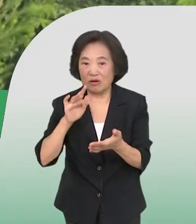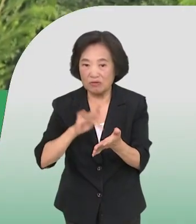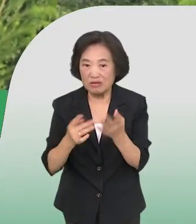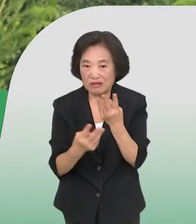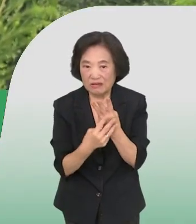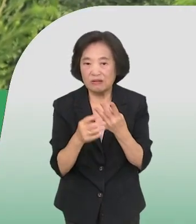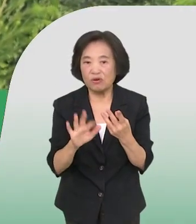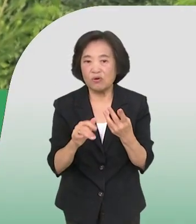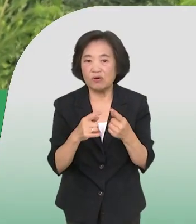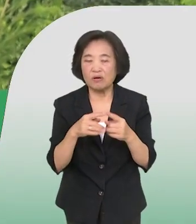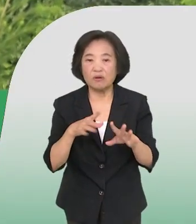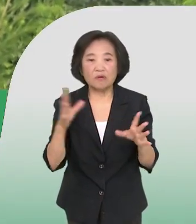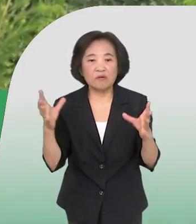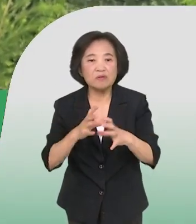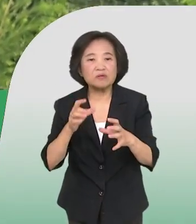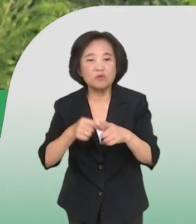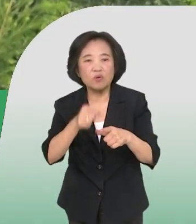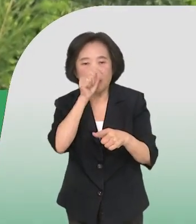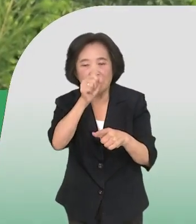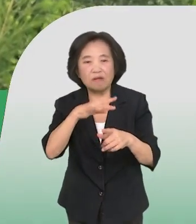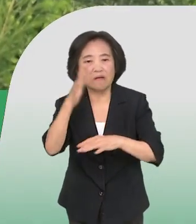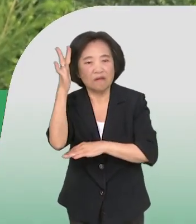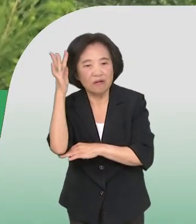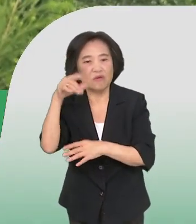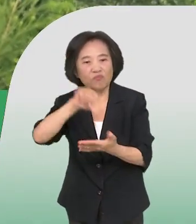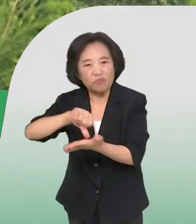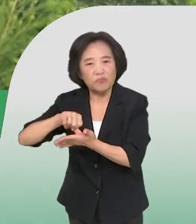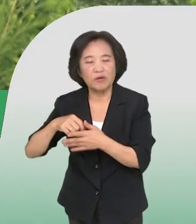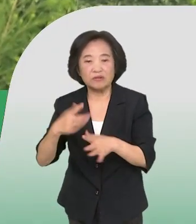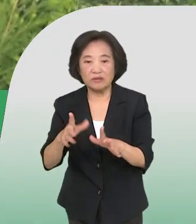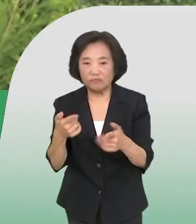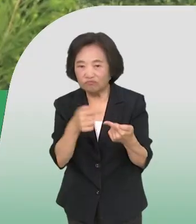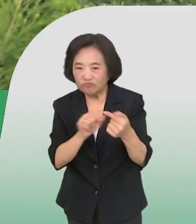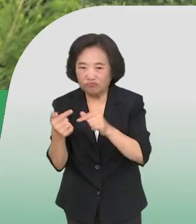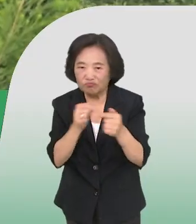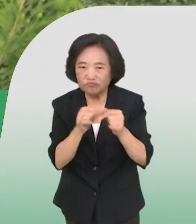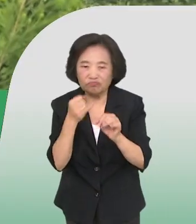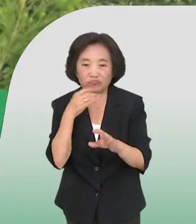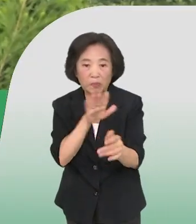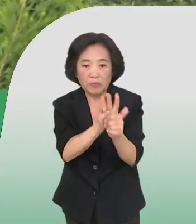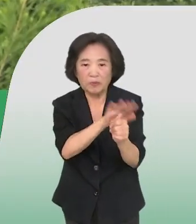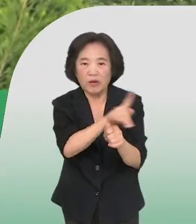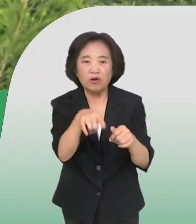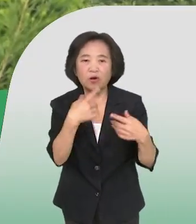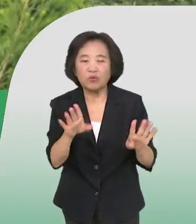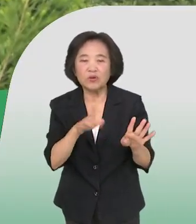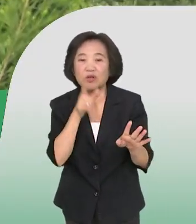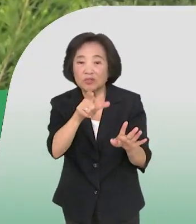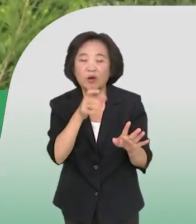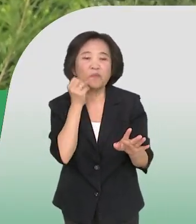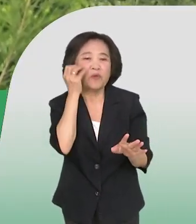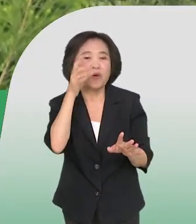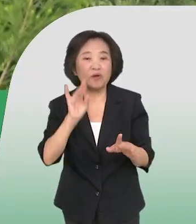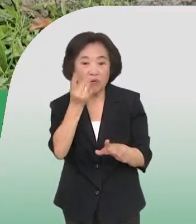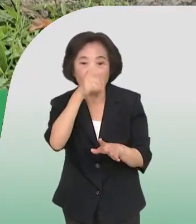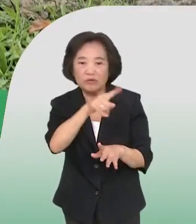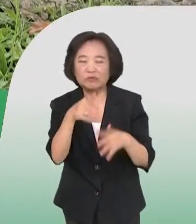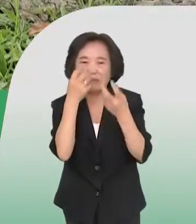树那我们一起来做公益因为我们这些茶树哈它是可以来提炼那帮助我们很多泡泡龙的朋